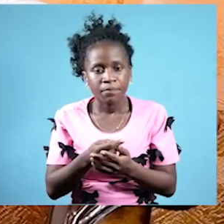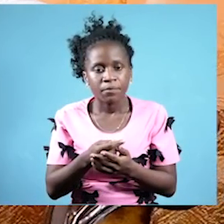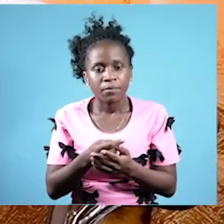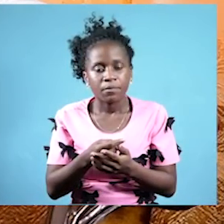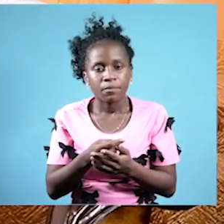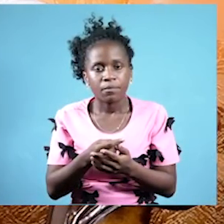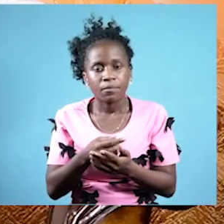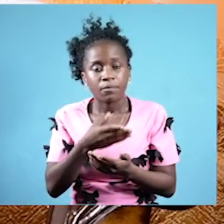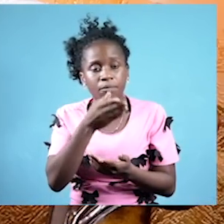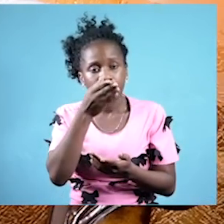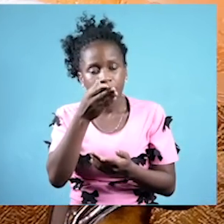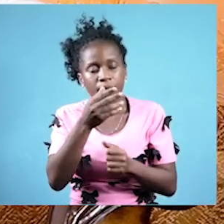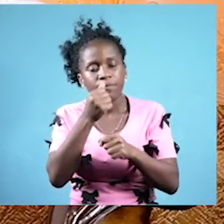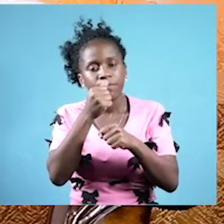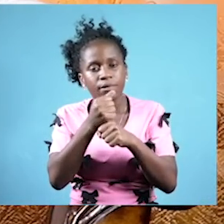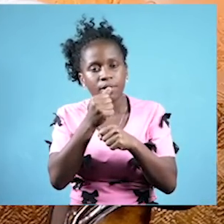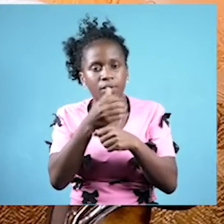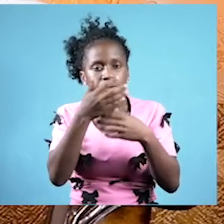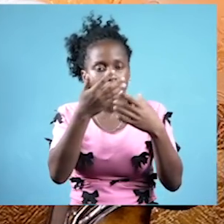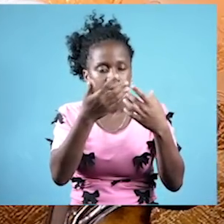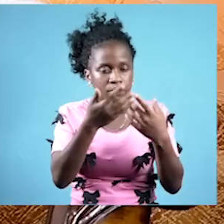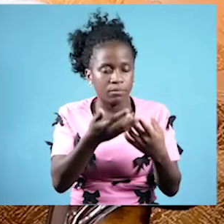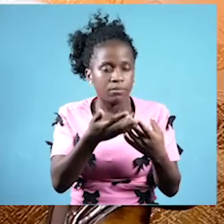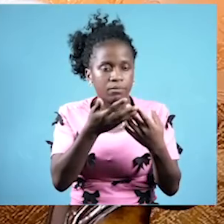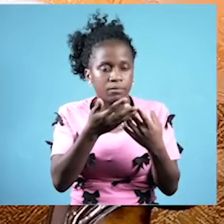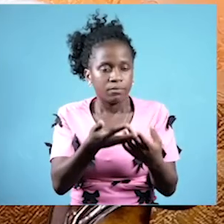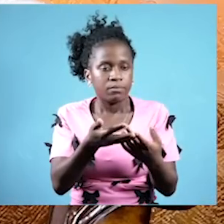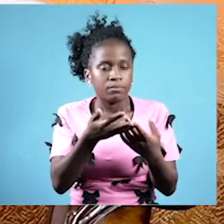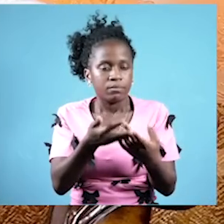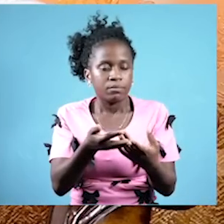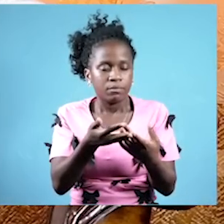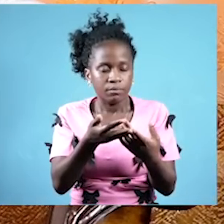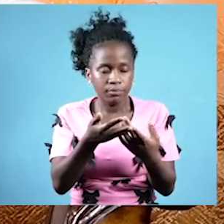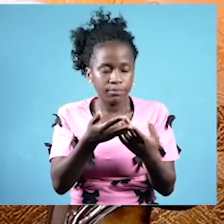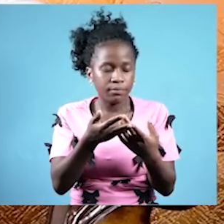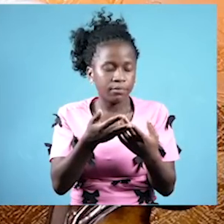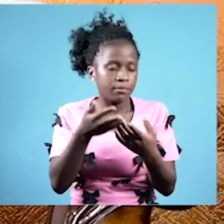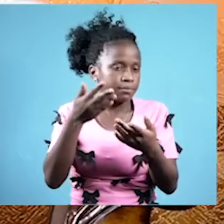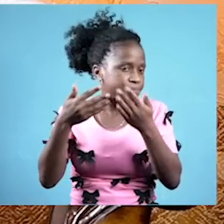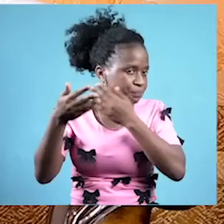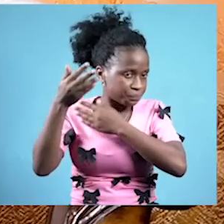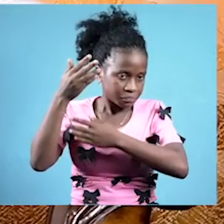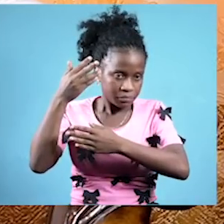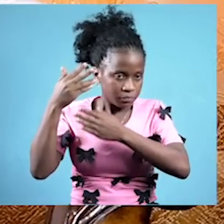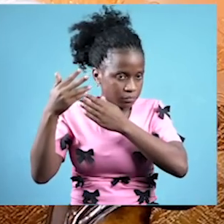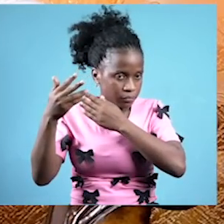Sawa. Yeah, alifanya kazi siku zile, wakati ule wa koloni ulikuwa unaitwa subordinate staff.